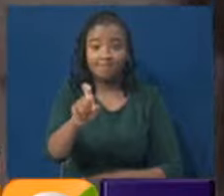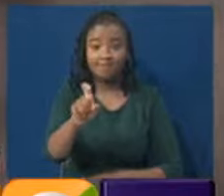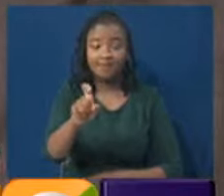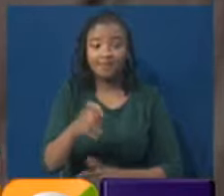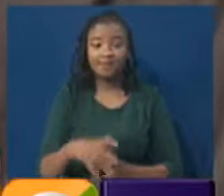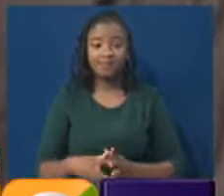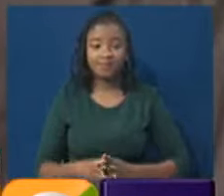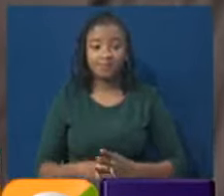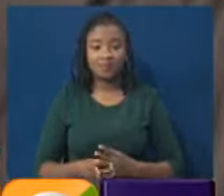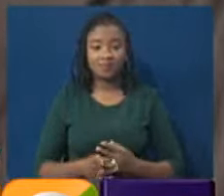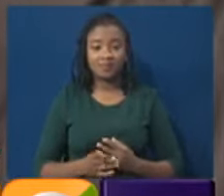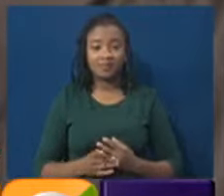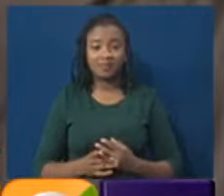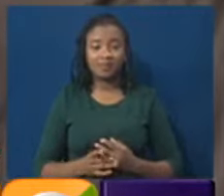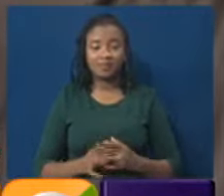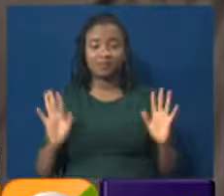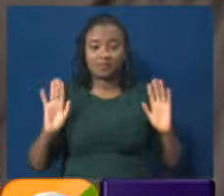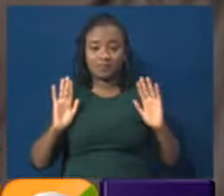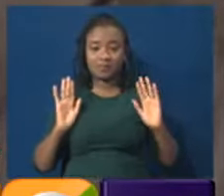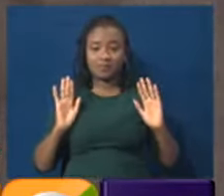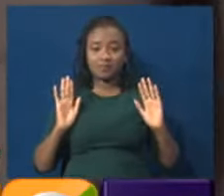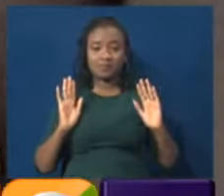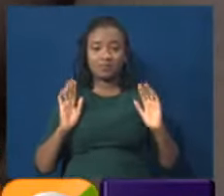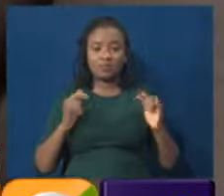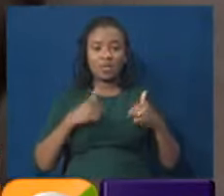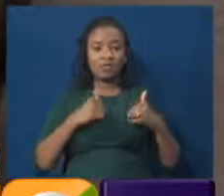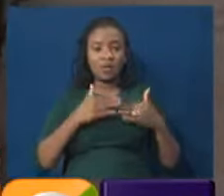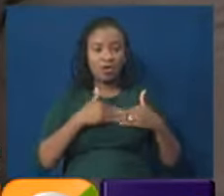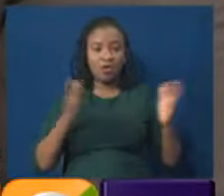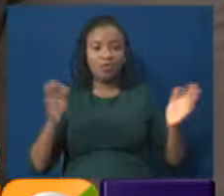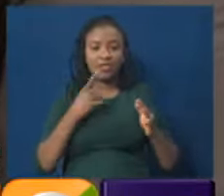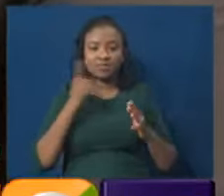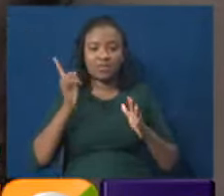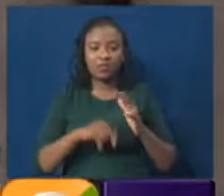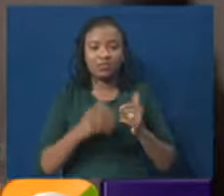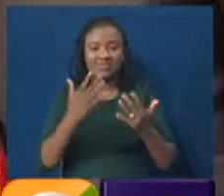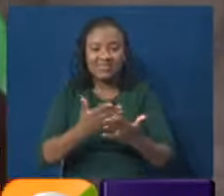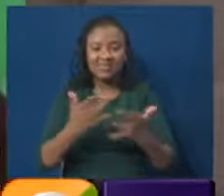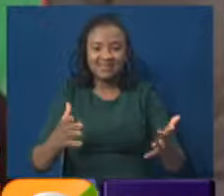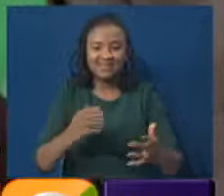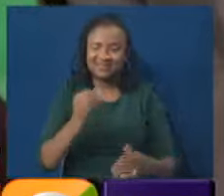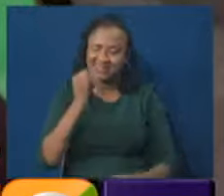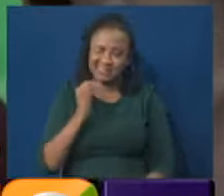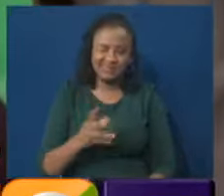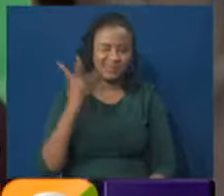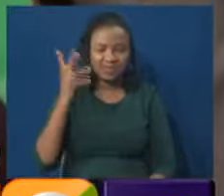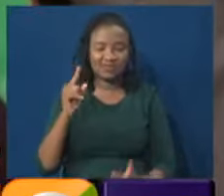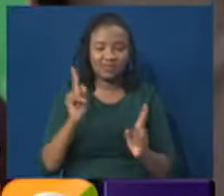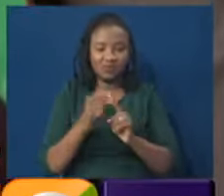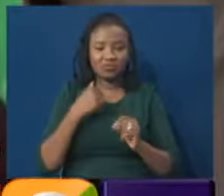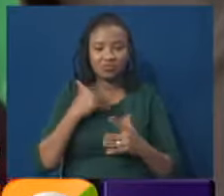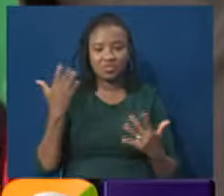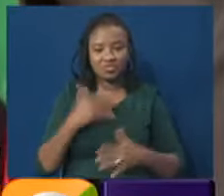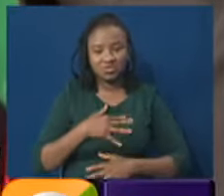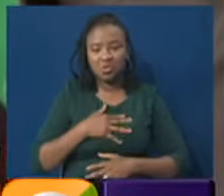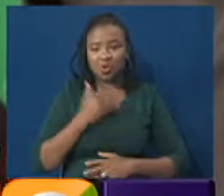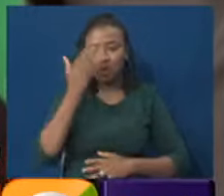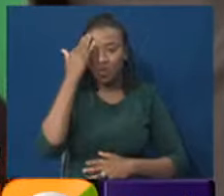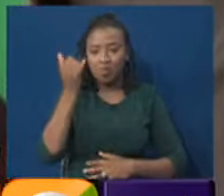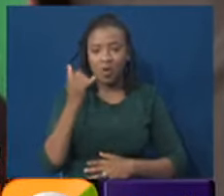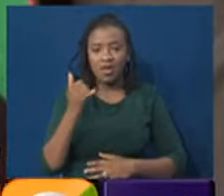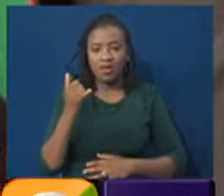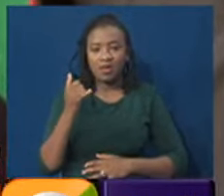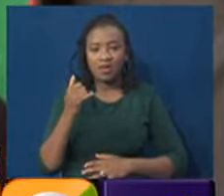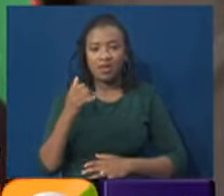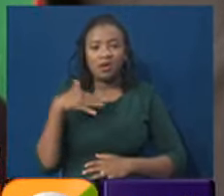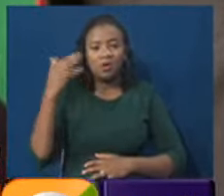vipi? Tanisame kwa bei ya vitu bado ingali iko juu zaidi. Na la kunishangaza ni hili. So lile mimi